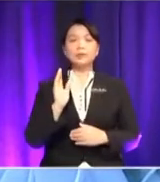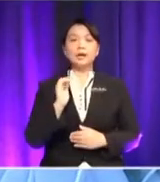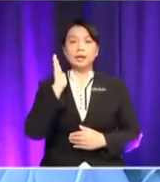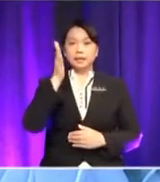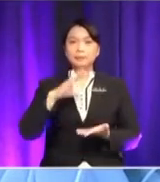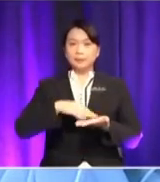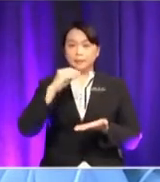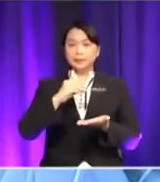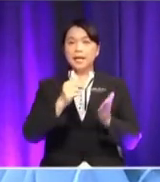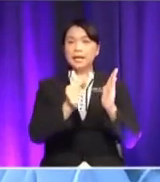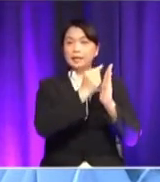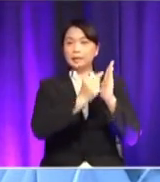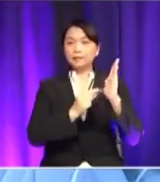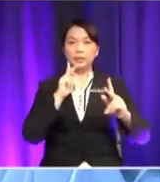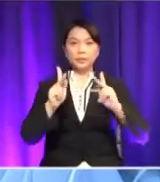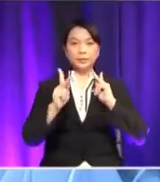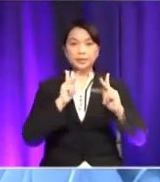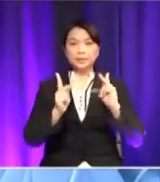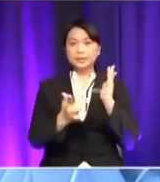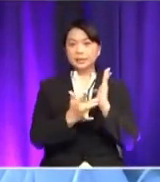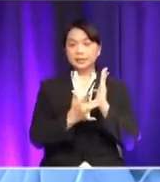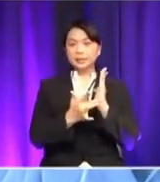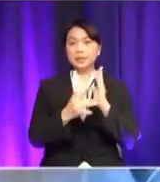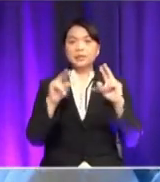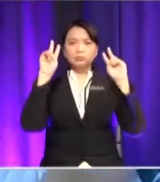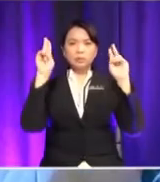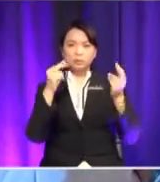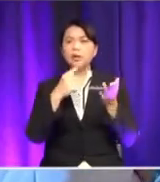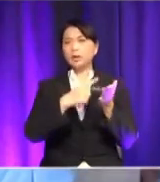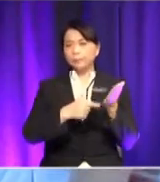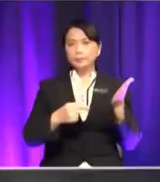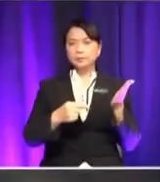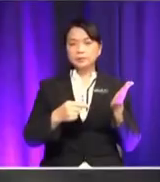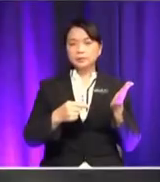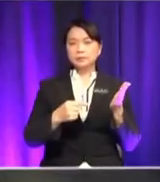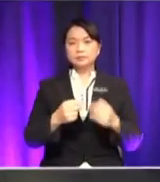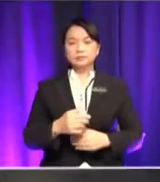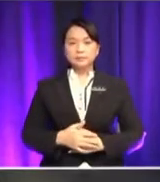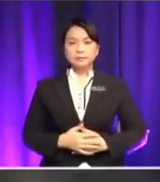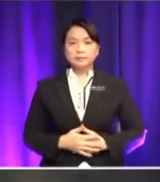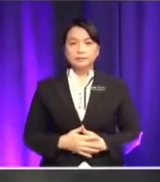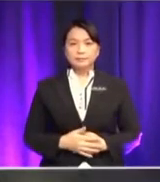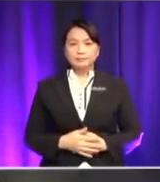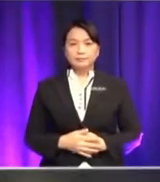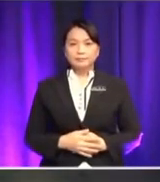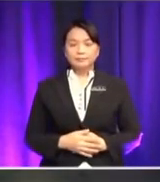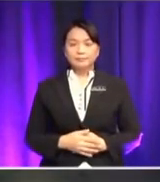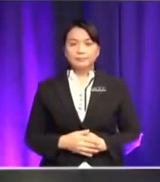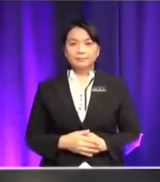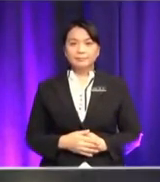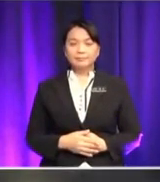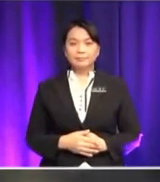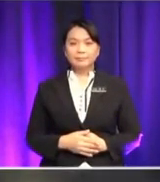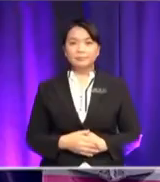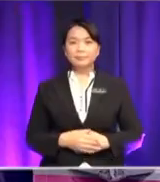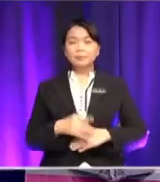komunikasi teknik ke Tapi Topi atau tutup rincikan Apakah ytgo oke oke terima kasih Irving sama Oke pelajaran